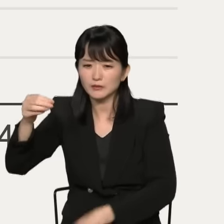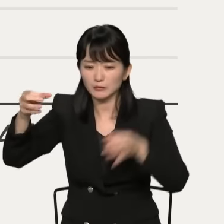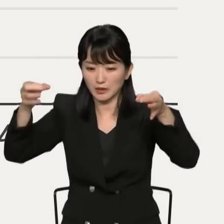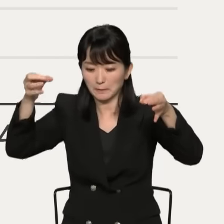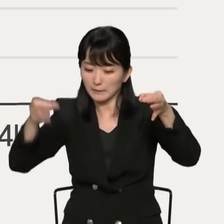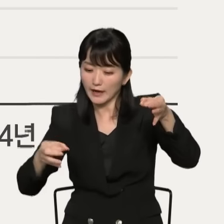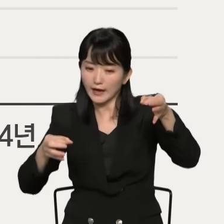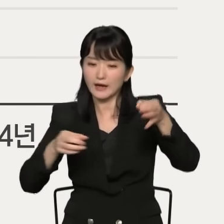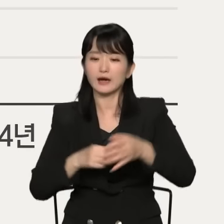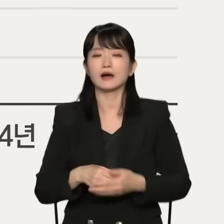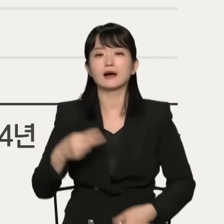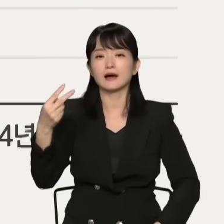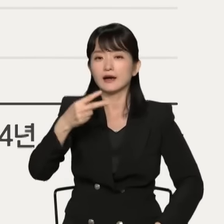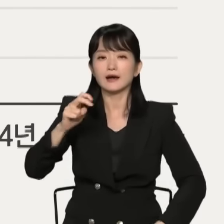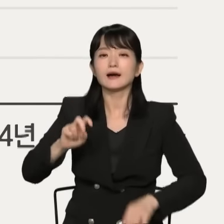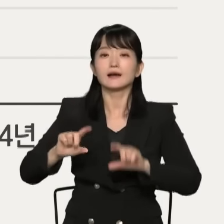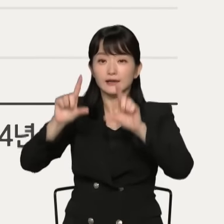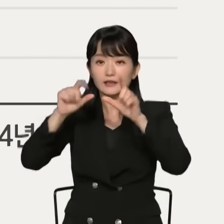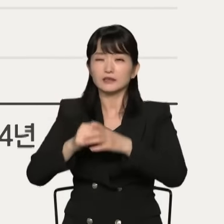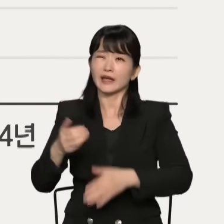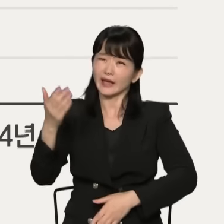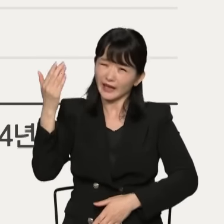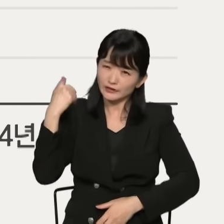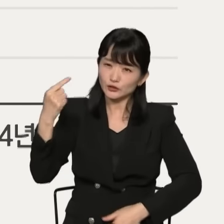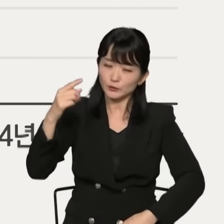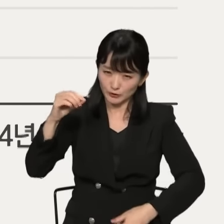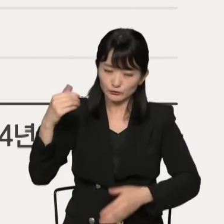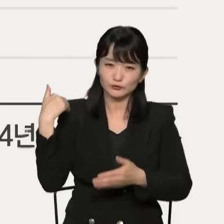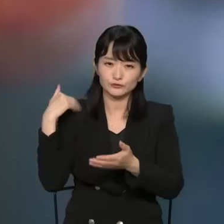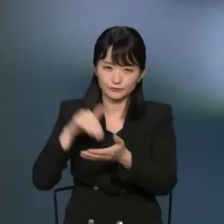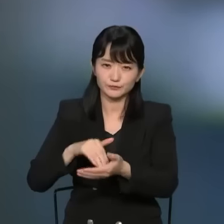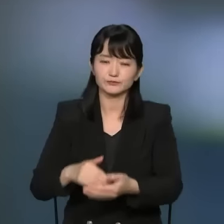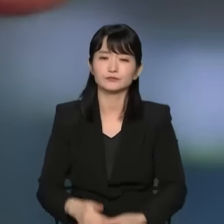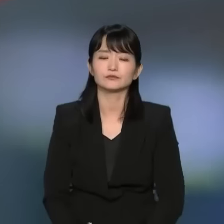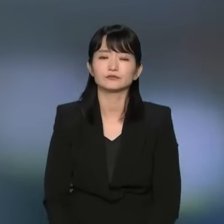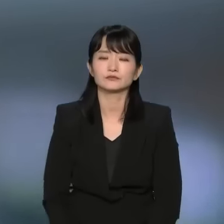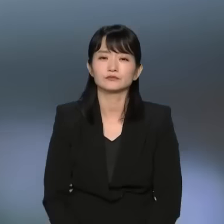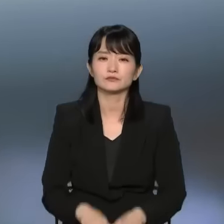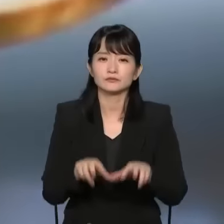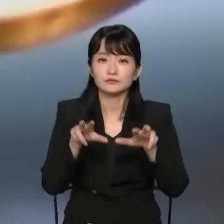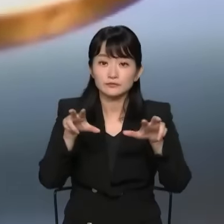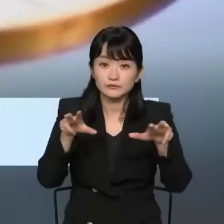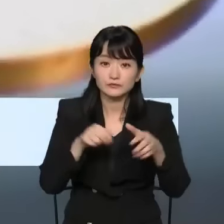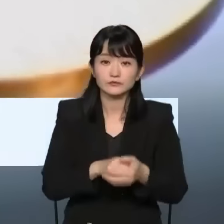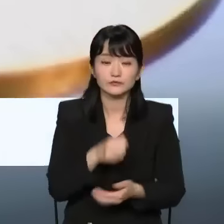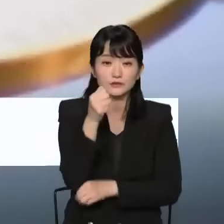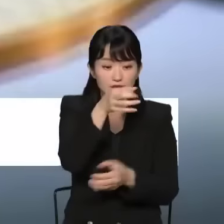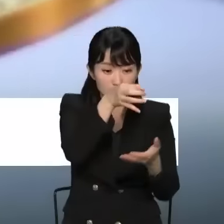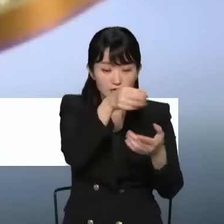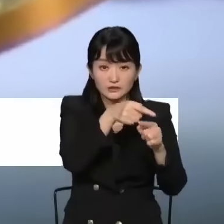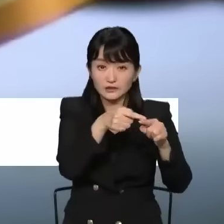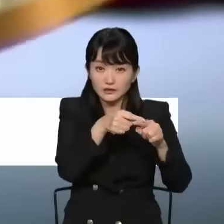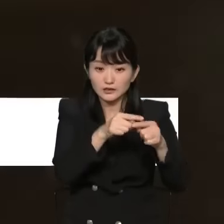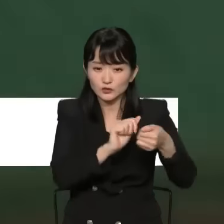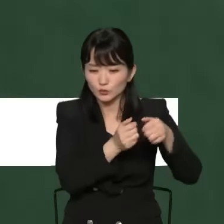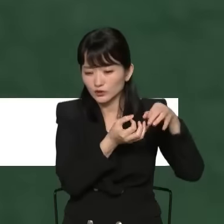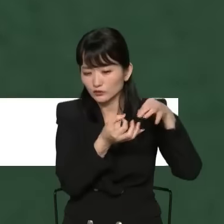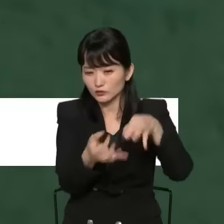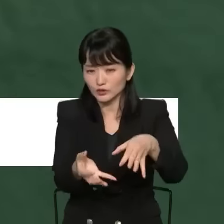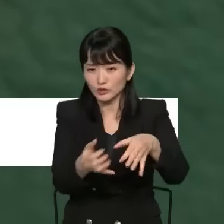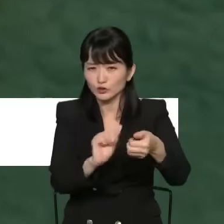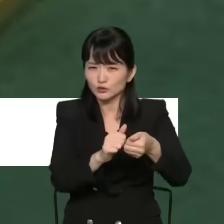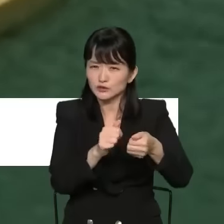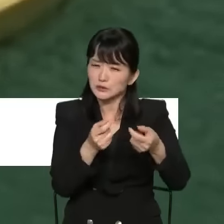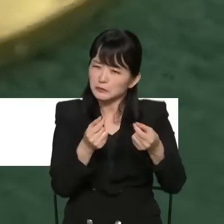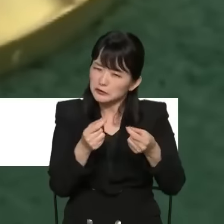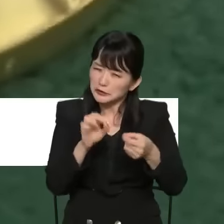줄었다가 2020년 다시 이전 수준을 회복했습니다. 현재는 기금의 절반가량이 주식과 주식형